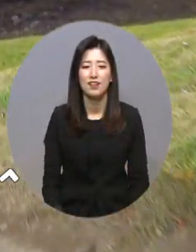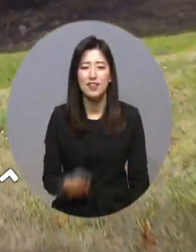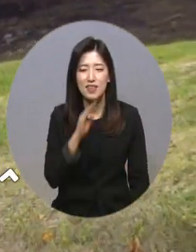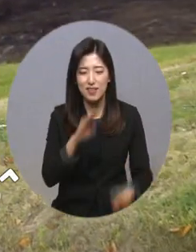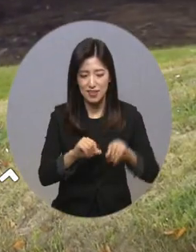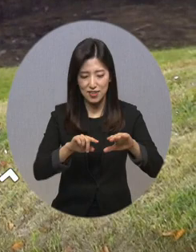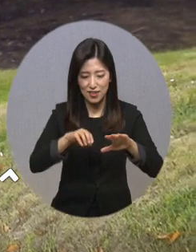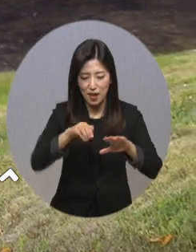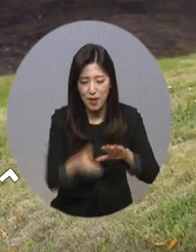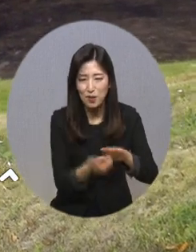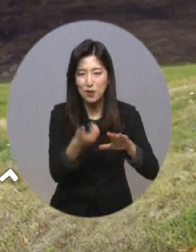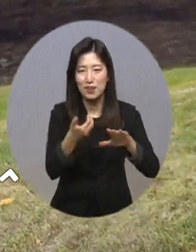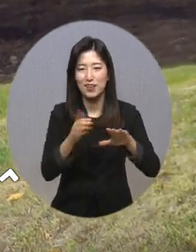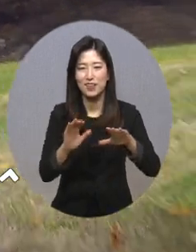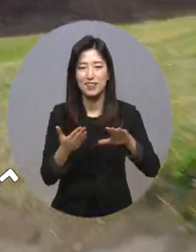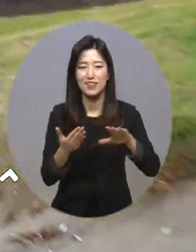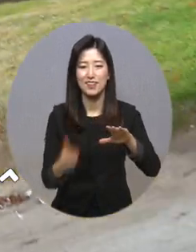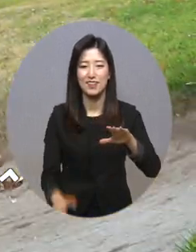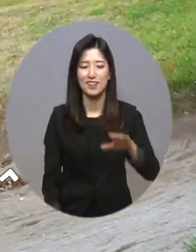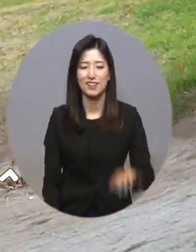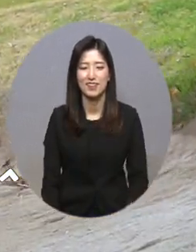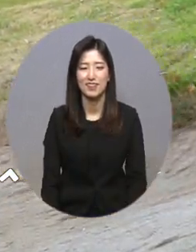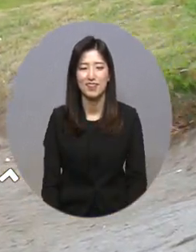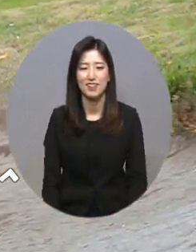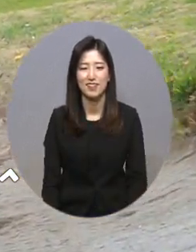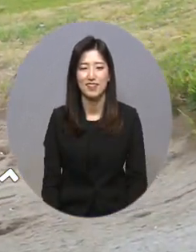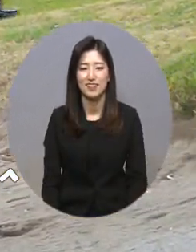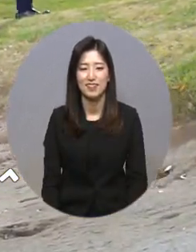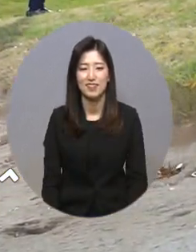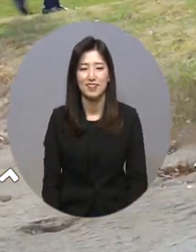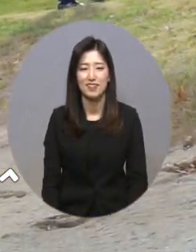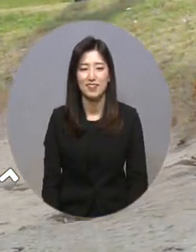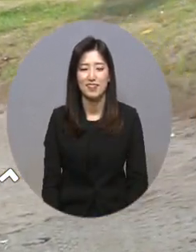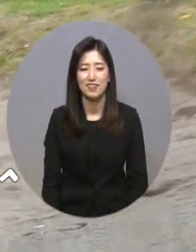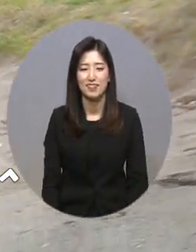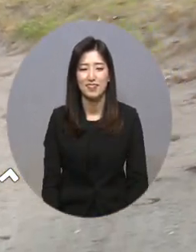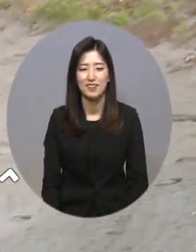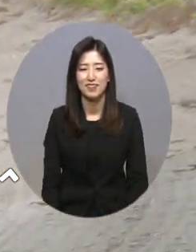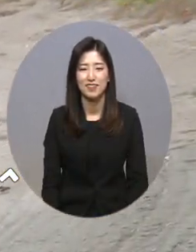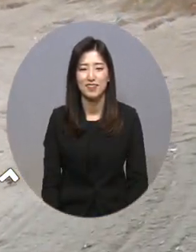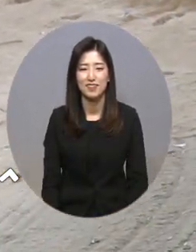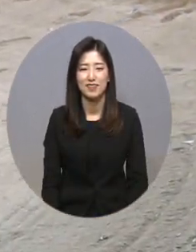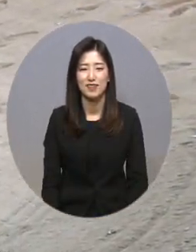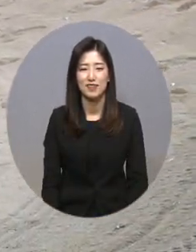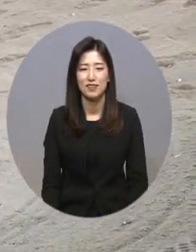다시 감사의 노래 지 어쩌자고 했어 정말 묻고 싶다